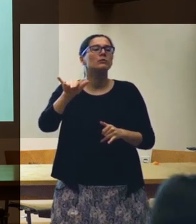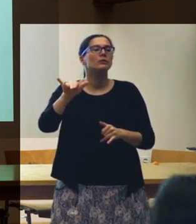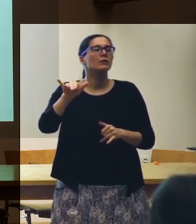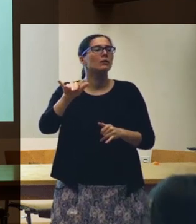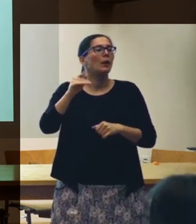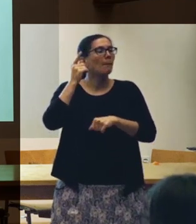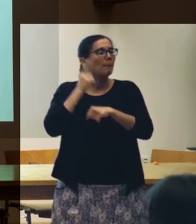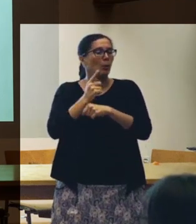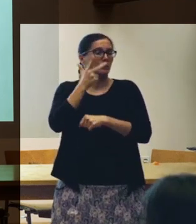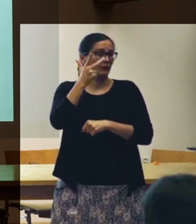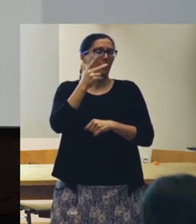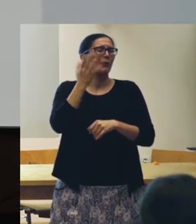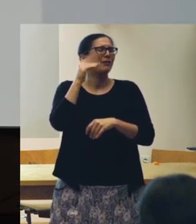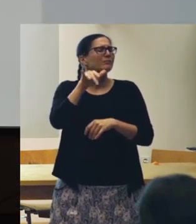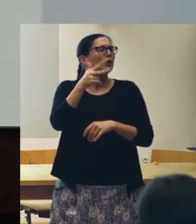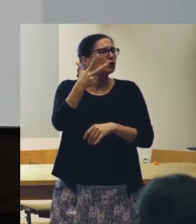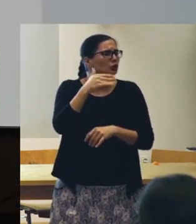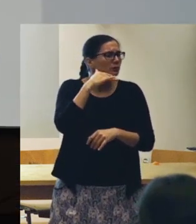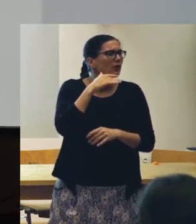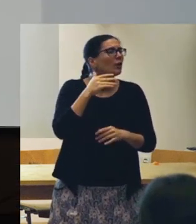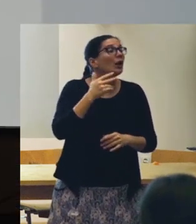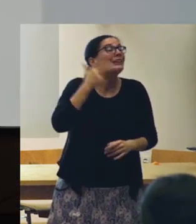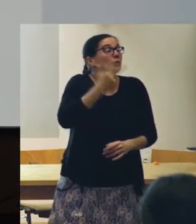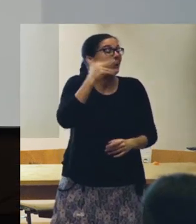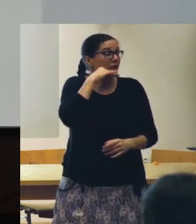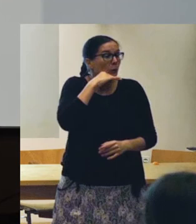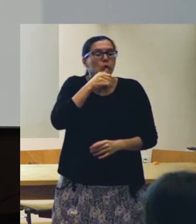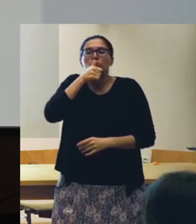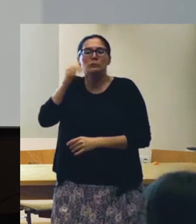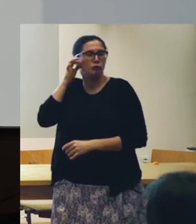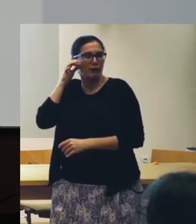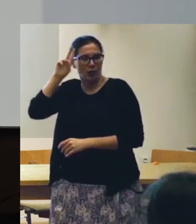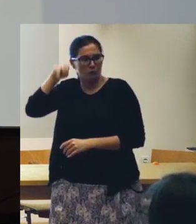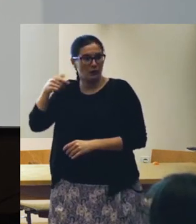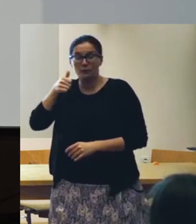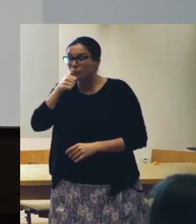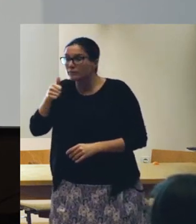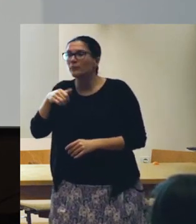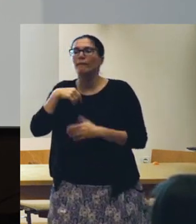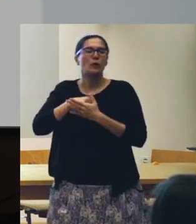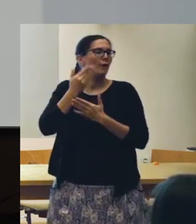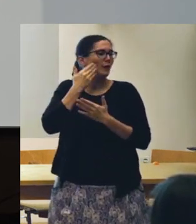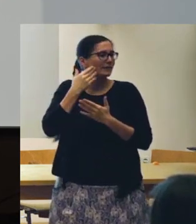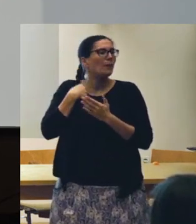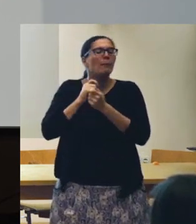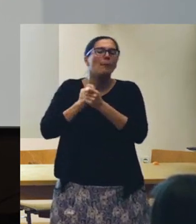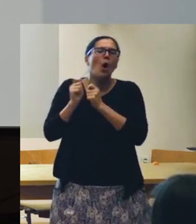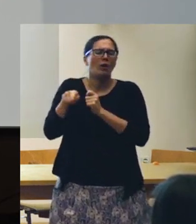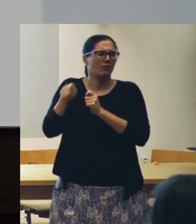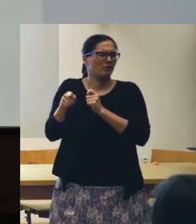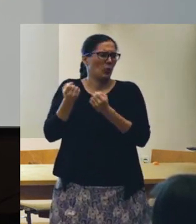jenom jedna žena, tak jsem se na Facebooku dala do diskuze s jedním kurátorem a on mi řekl, že tato